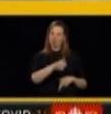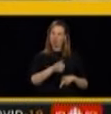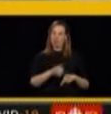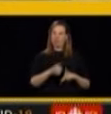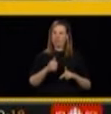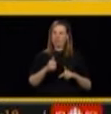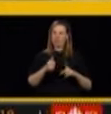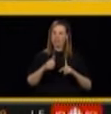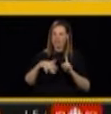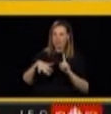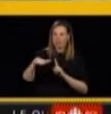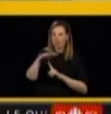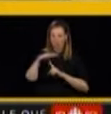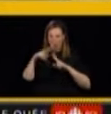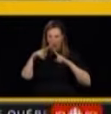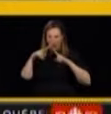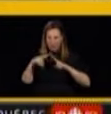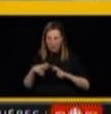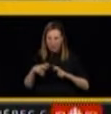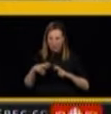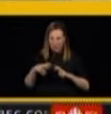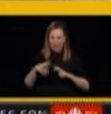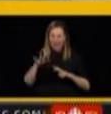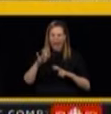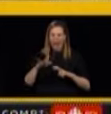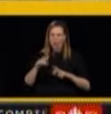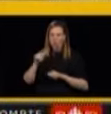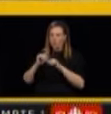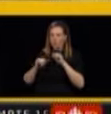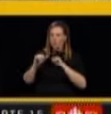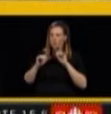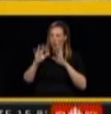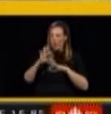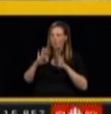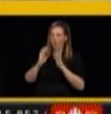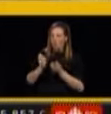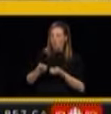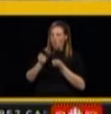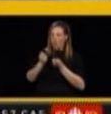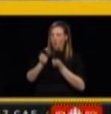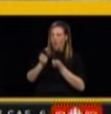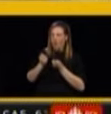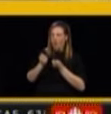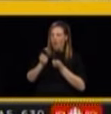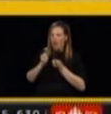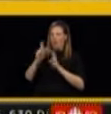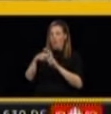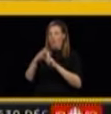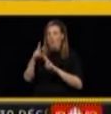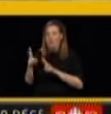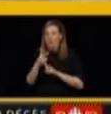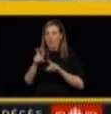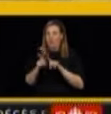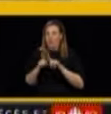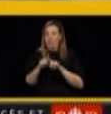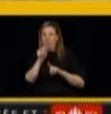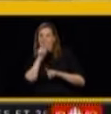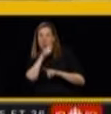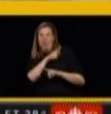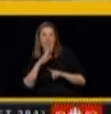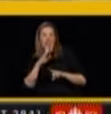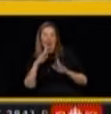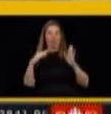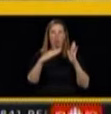là, pour voir exactement c'est quoi l'histoire, là, parce qu'il faut faire attention non plus de ne pas embarquer dans des gens qui font de la délation de personnes qui ne sont pas à risque,